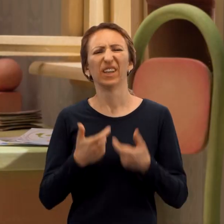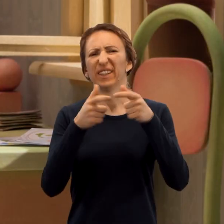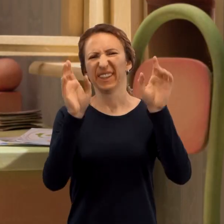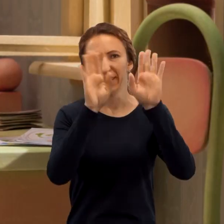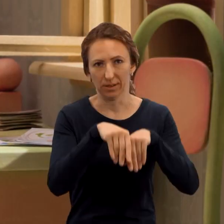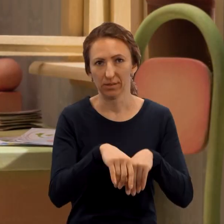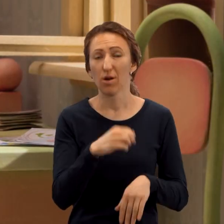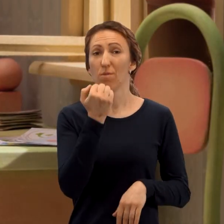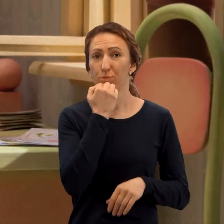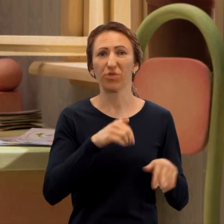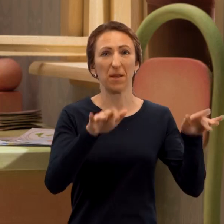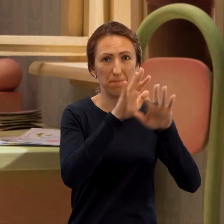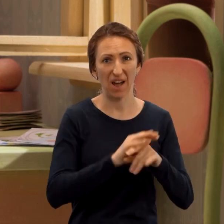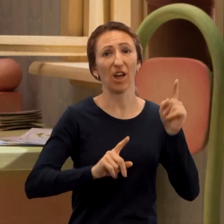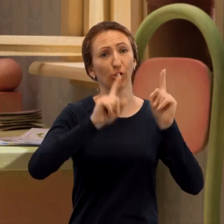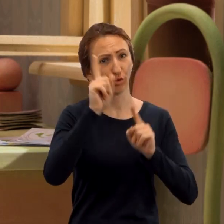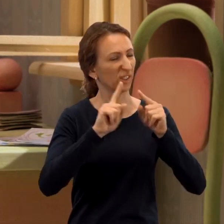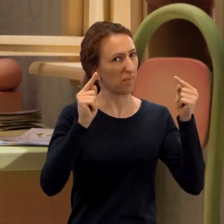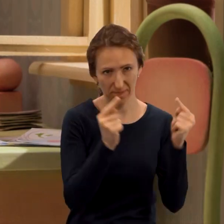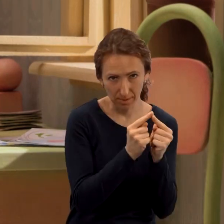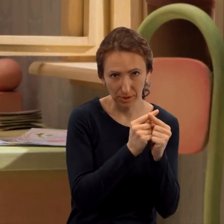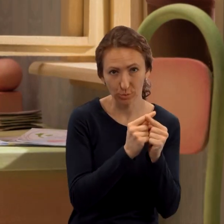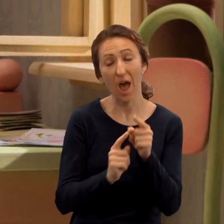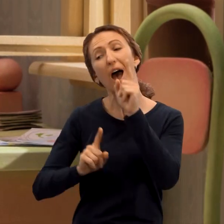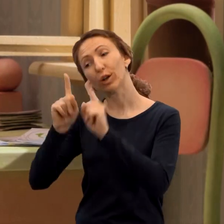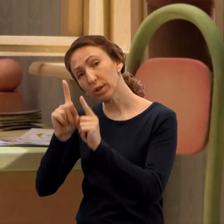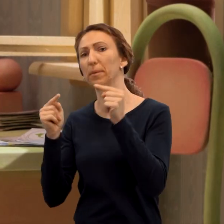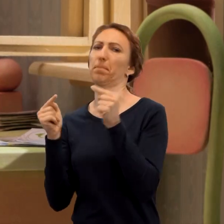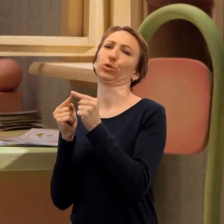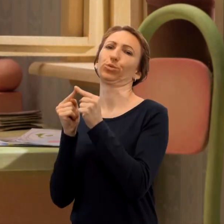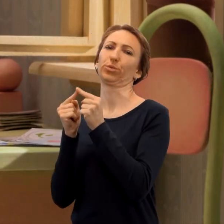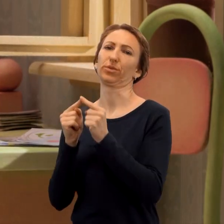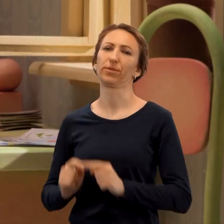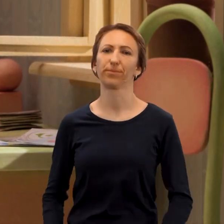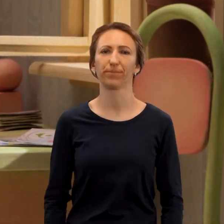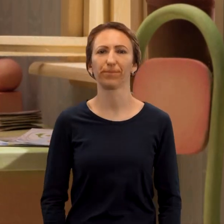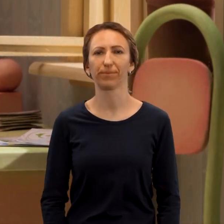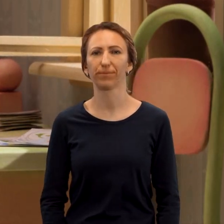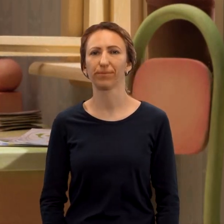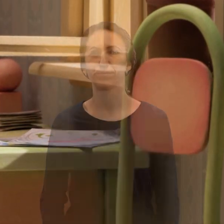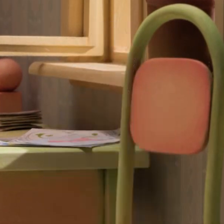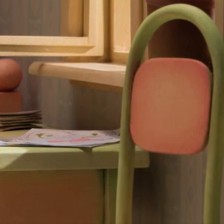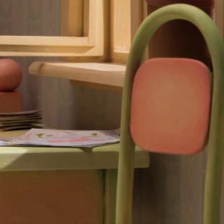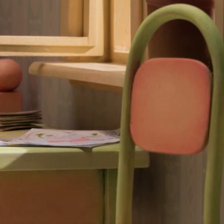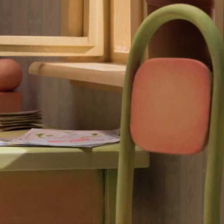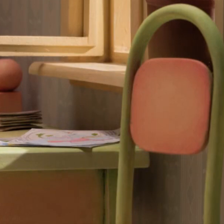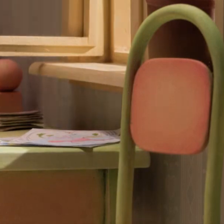Nic. Magiczne buty nie są dla każdego, ale dla niektórych jak najbardziej.